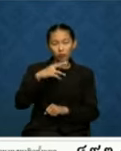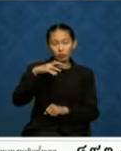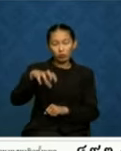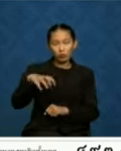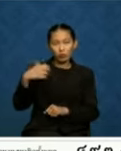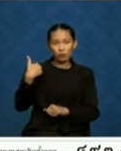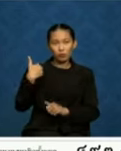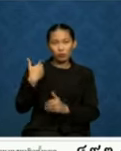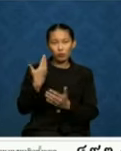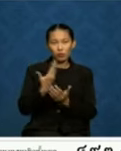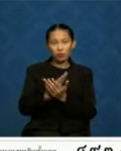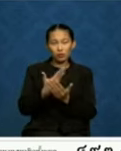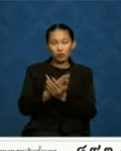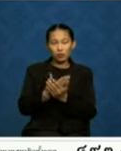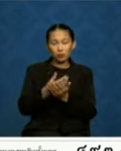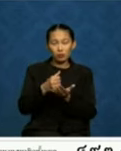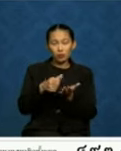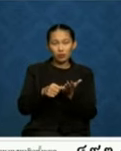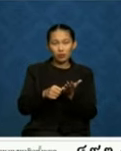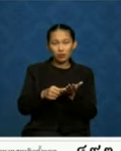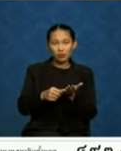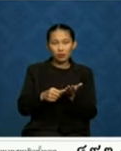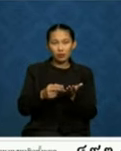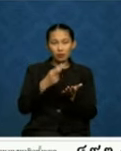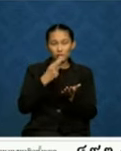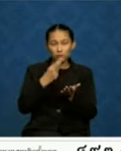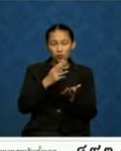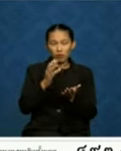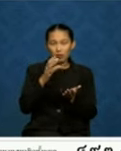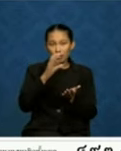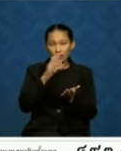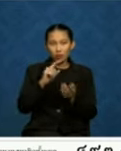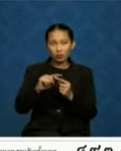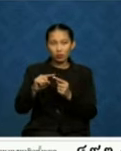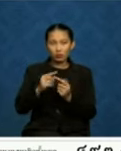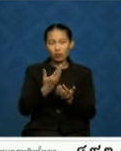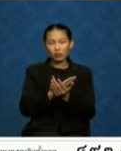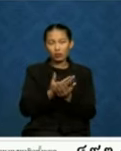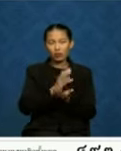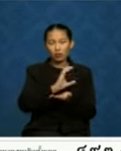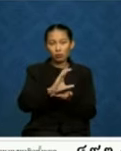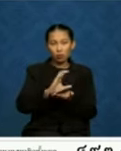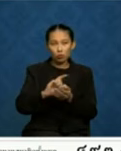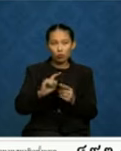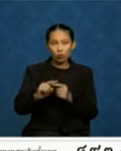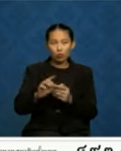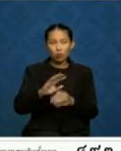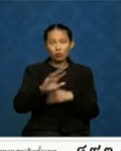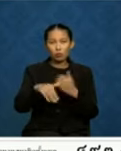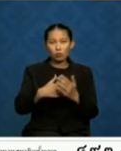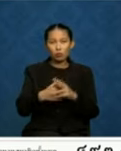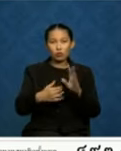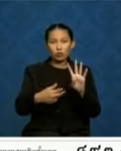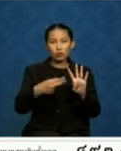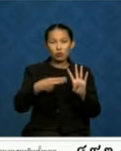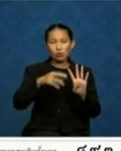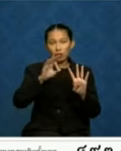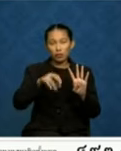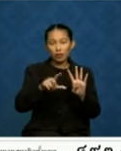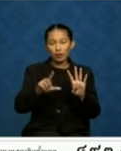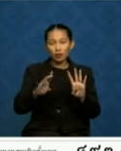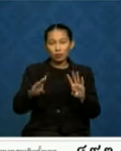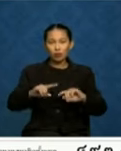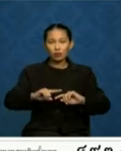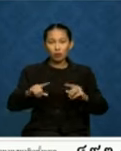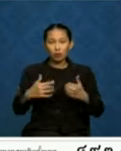ารถนำส่งภาษีสัมปทานมิตรรวมทั้งส่งกองทุนต่างๆรวมเป็นเงินถึง 49,000 ล้านบาทครับแต่ว่า